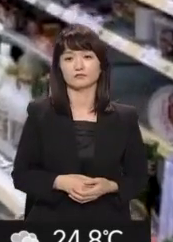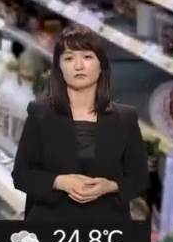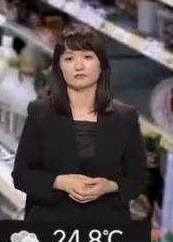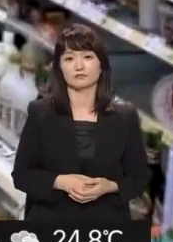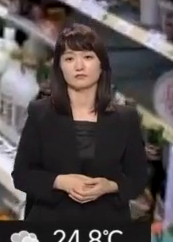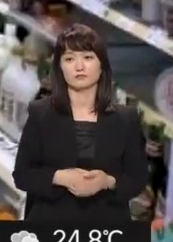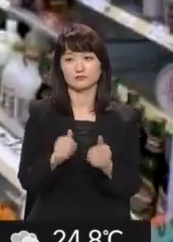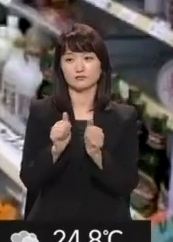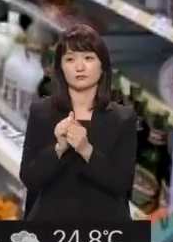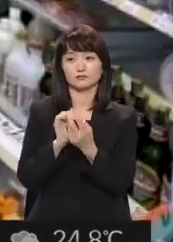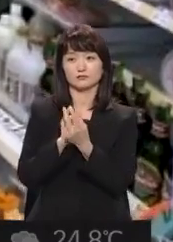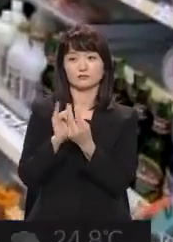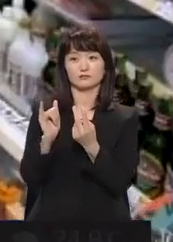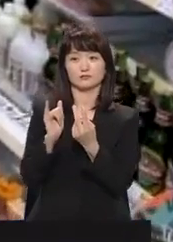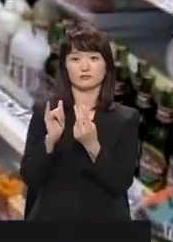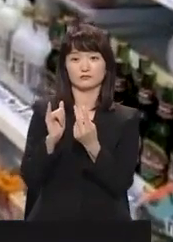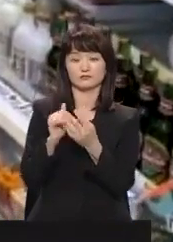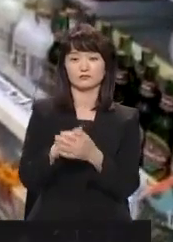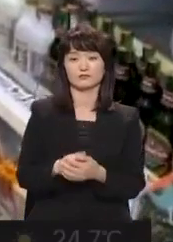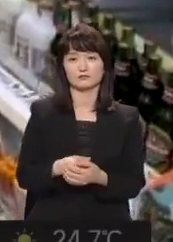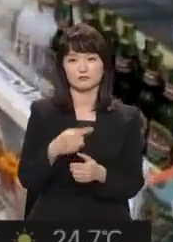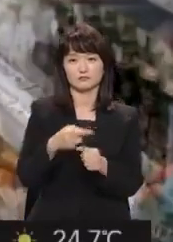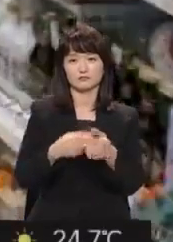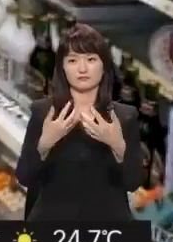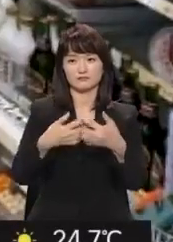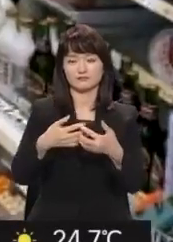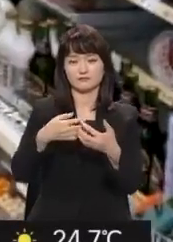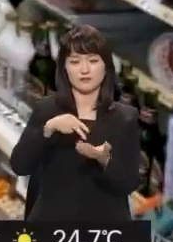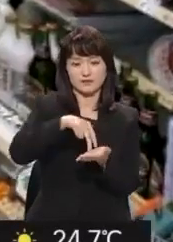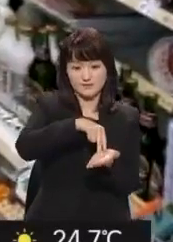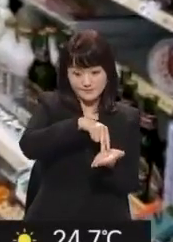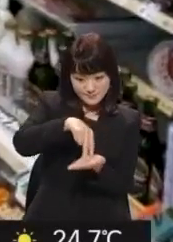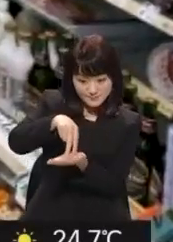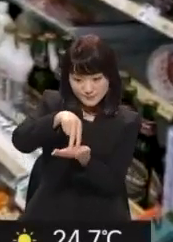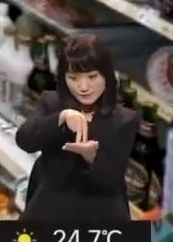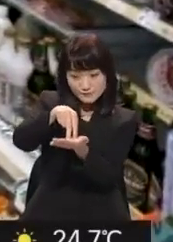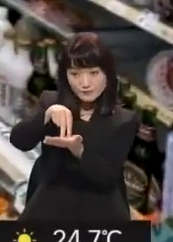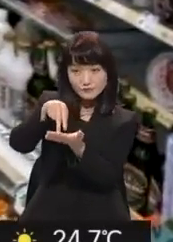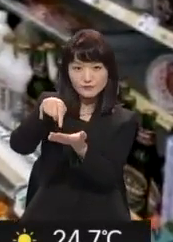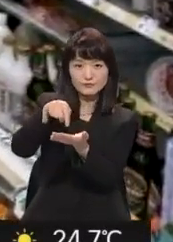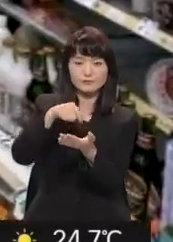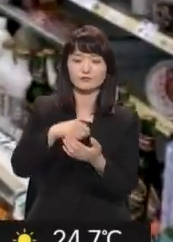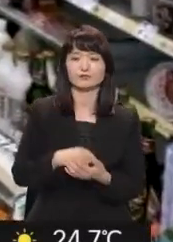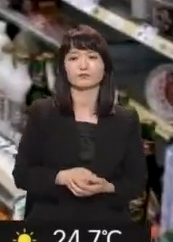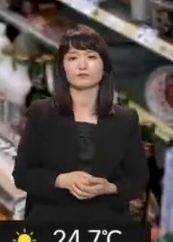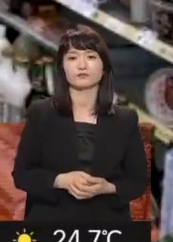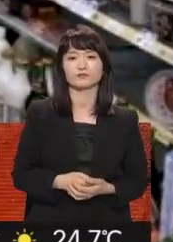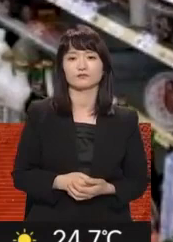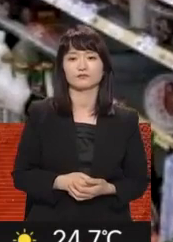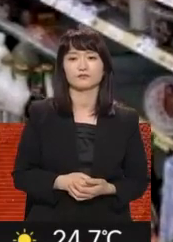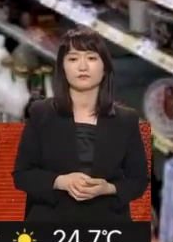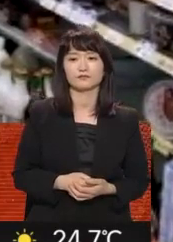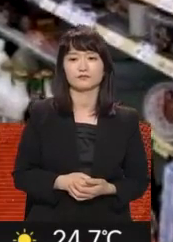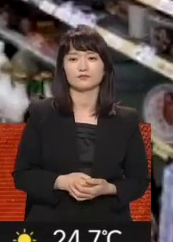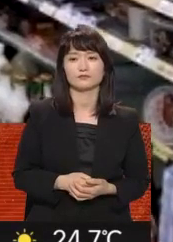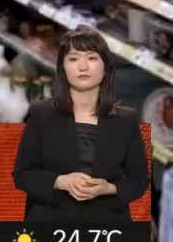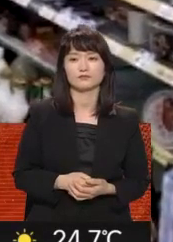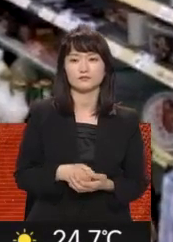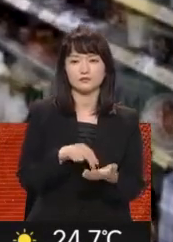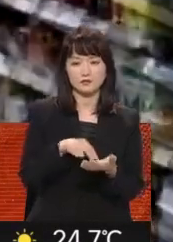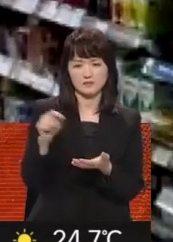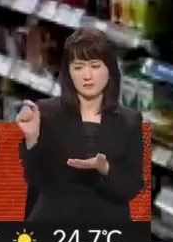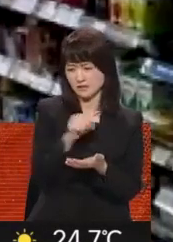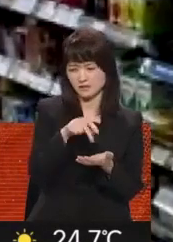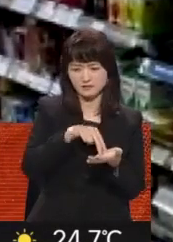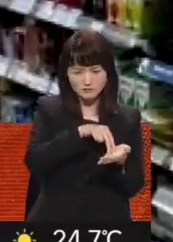남성 2명이 전동 킥보드를 타는 모습이 찍혔는데 씽씽카 타는 것처럼 아기들 아이들 아주 뭐 질주하고